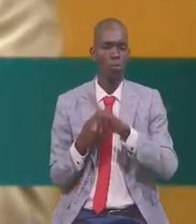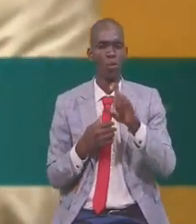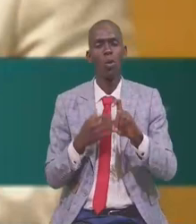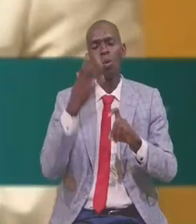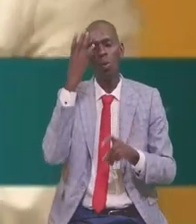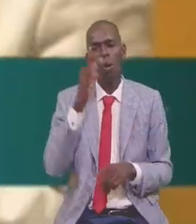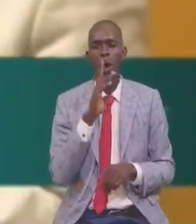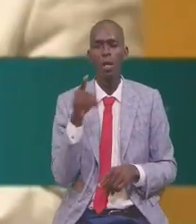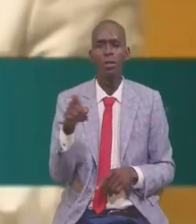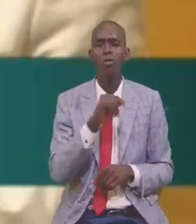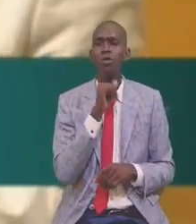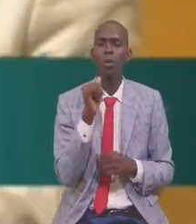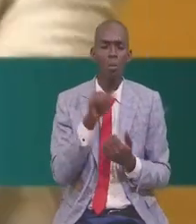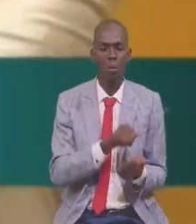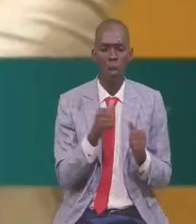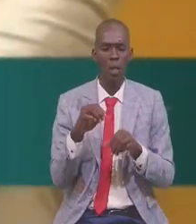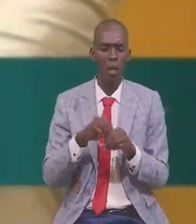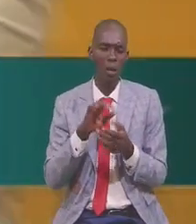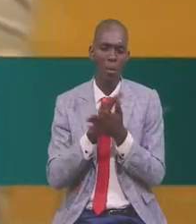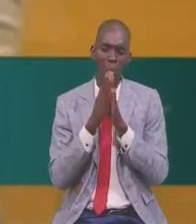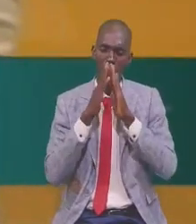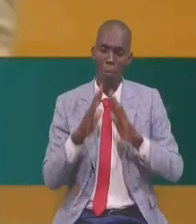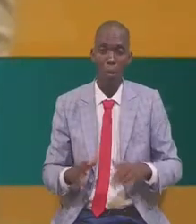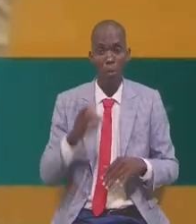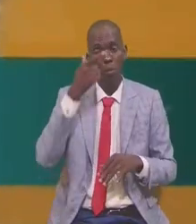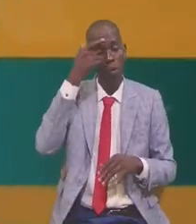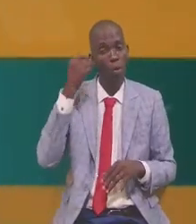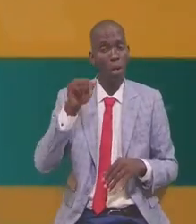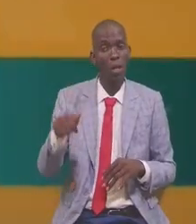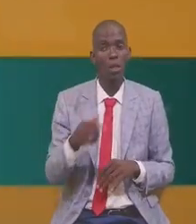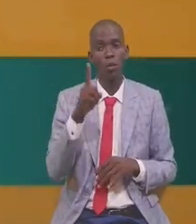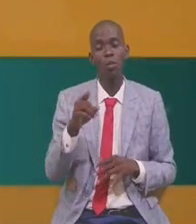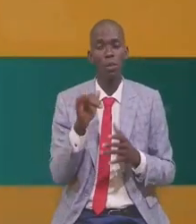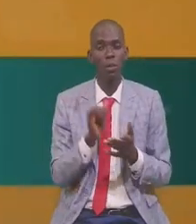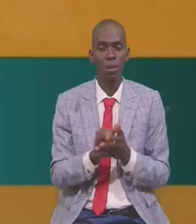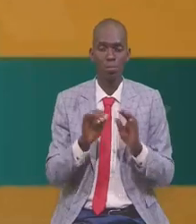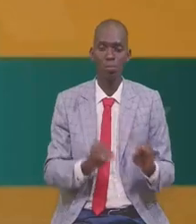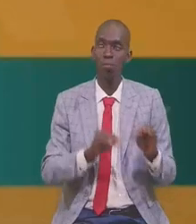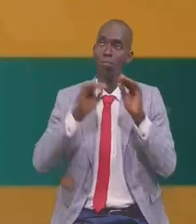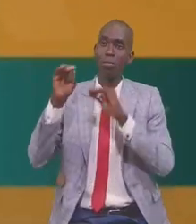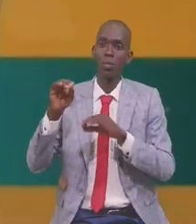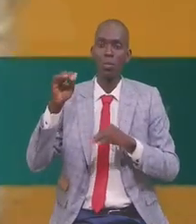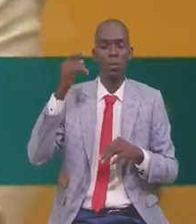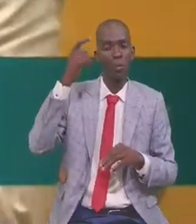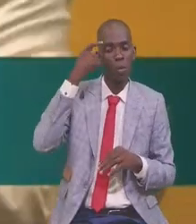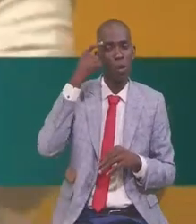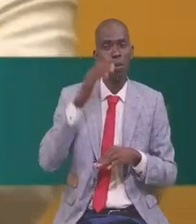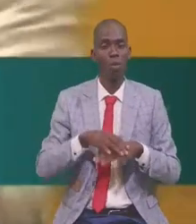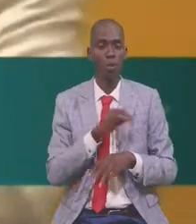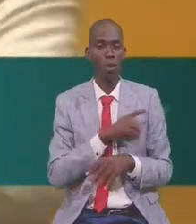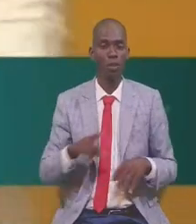pas baptisé dans la paix? Parce que quiconque fixe sa pensée sur le Seigneur, Dieu lui